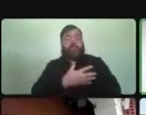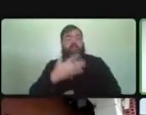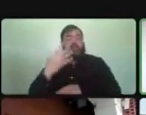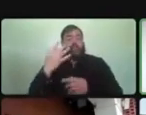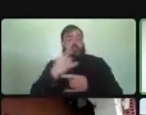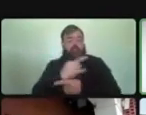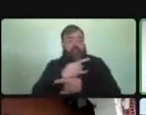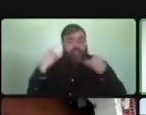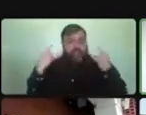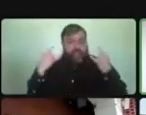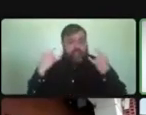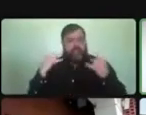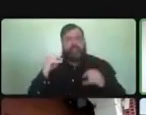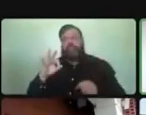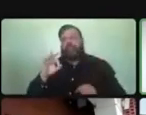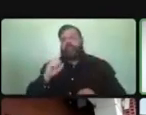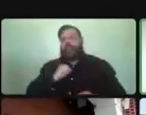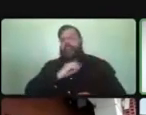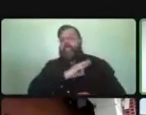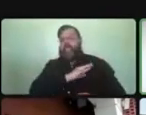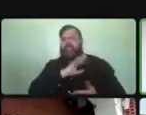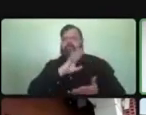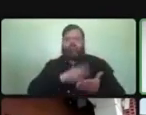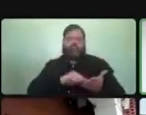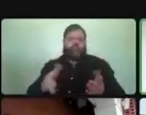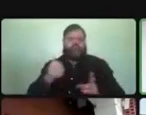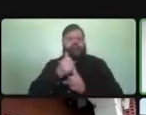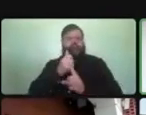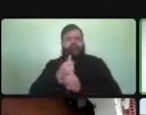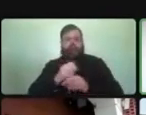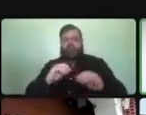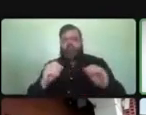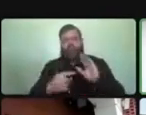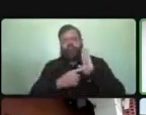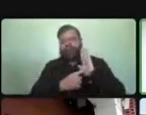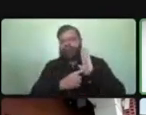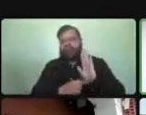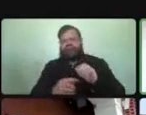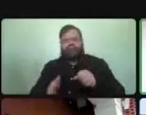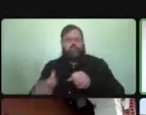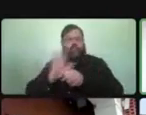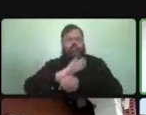Kila ambacho nahimiza ni kwamba ikiwa mtu